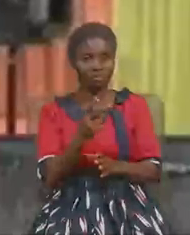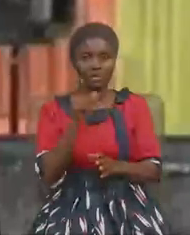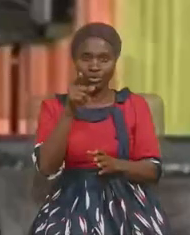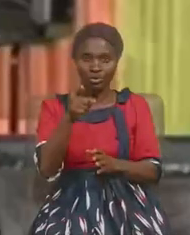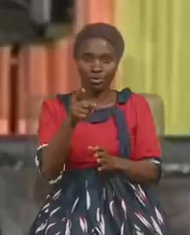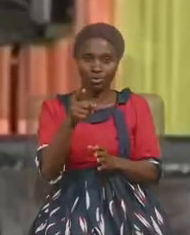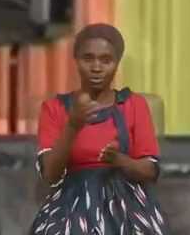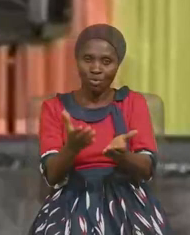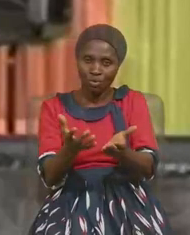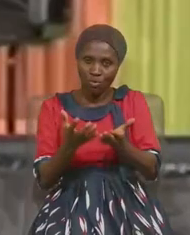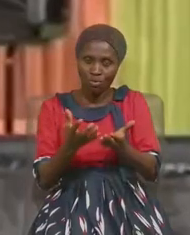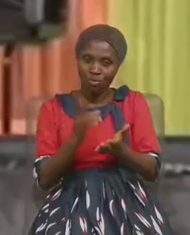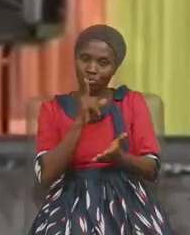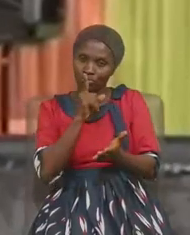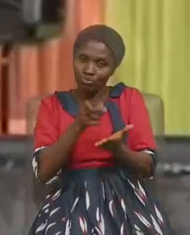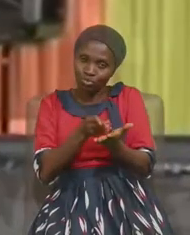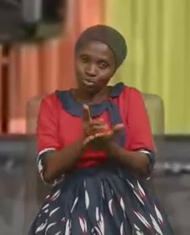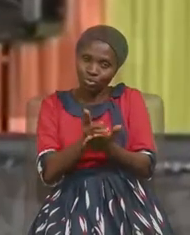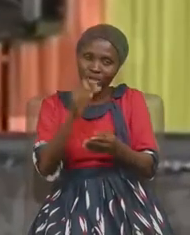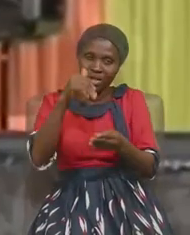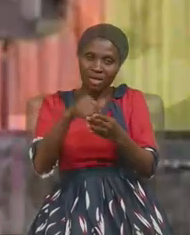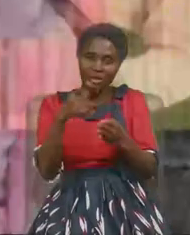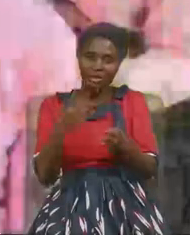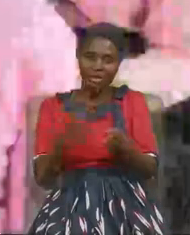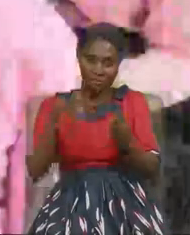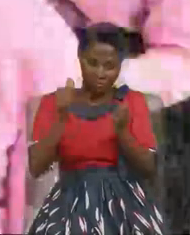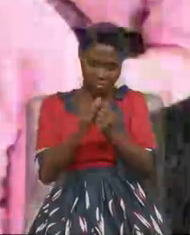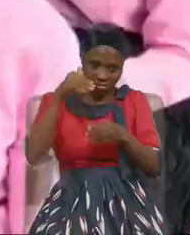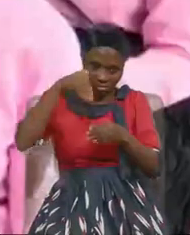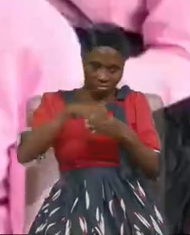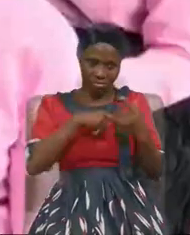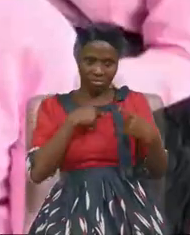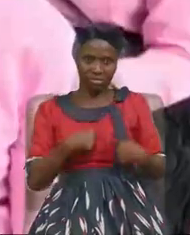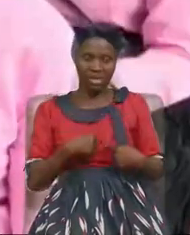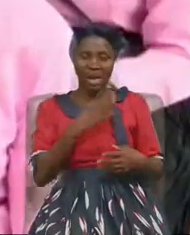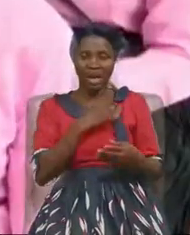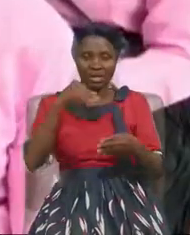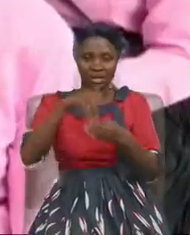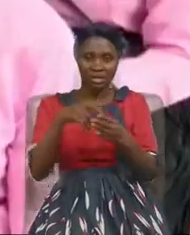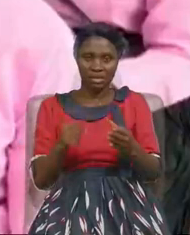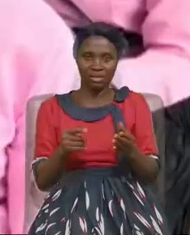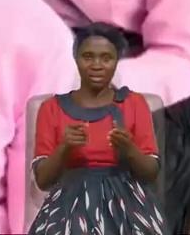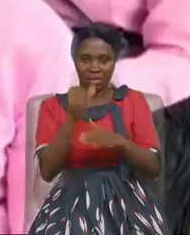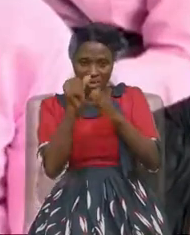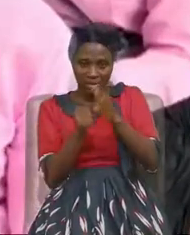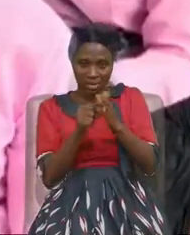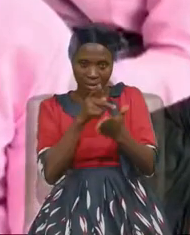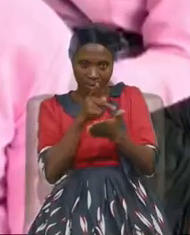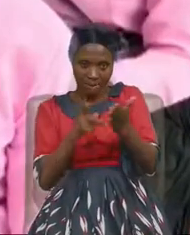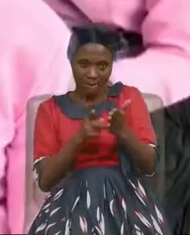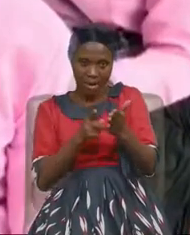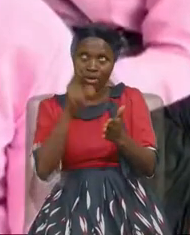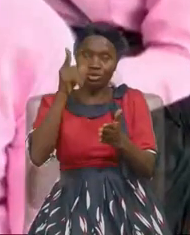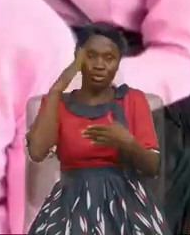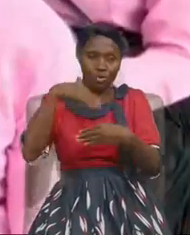Verset 8. Mais tu veux que la vérité soit au fond du cœur. Fais donc pénétrer la sagesse au-dedans de moi.